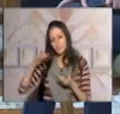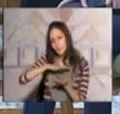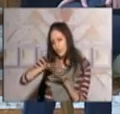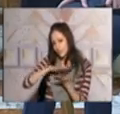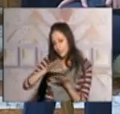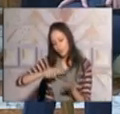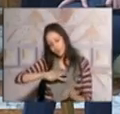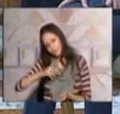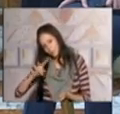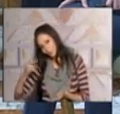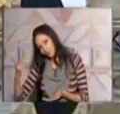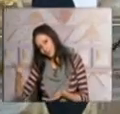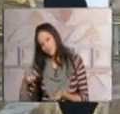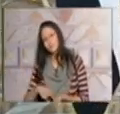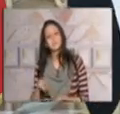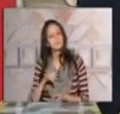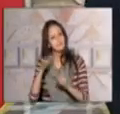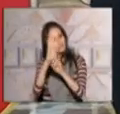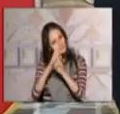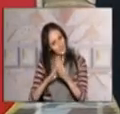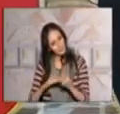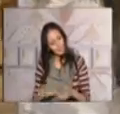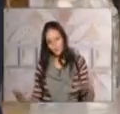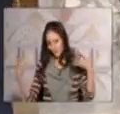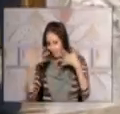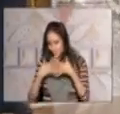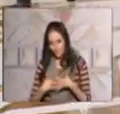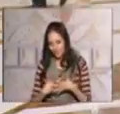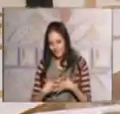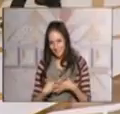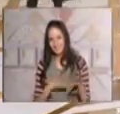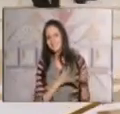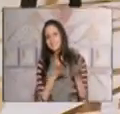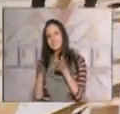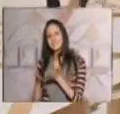الإقليمية والدولية ذات الاهتمام المشترك.